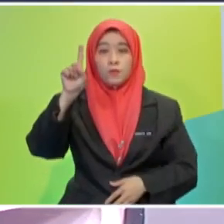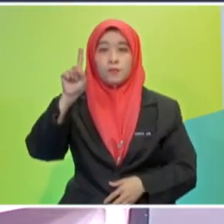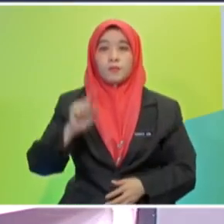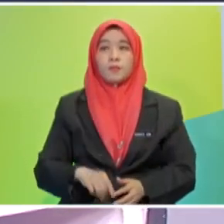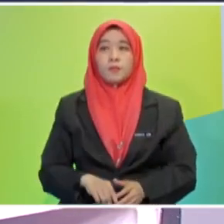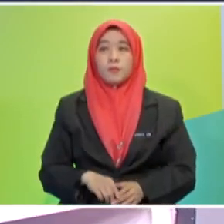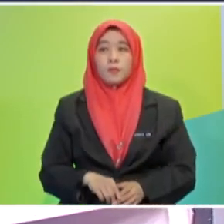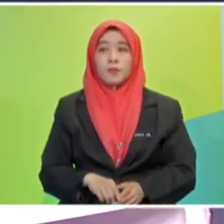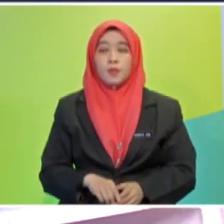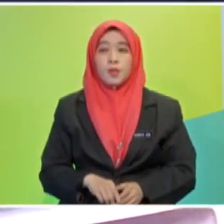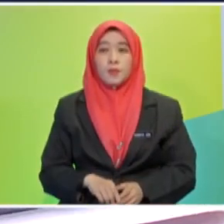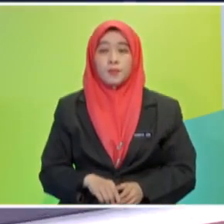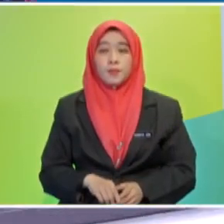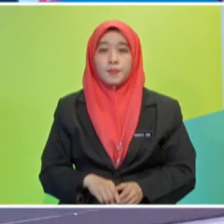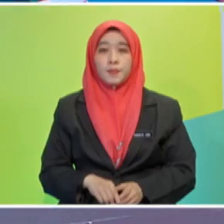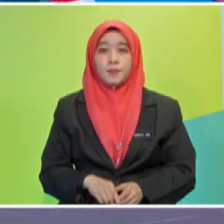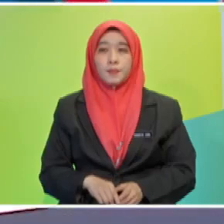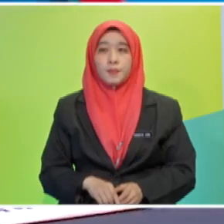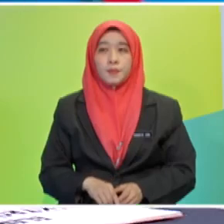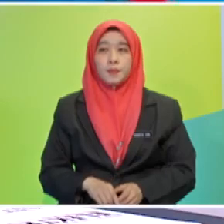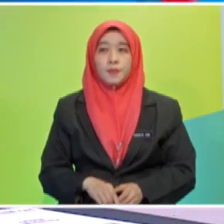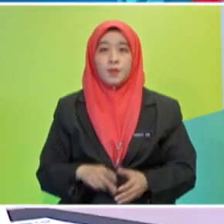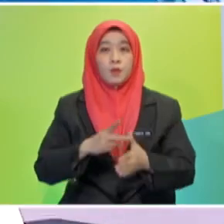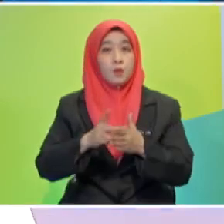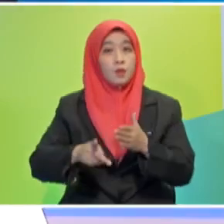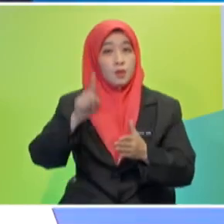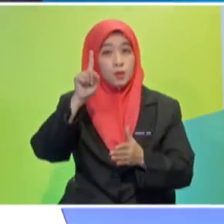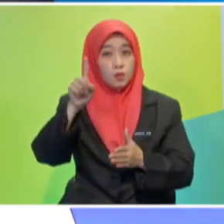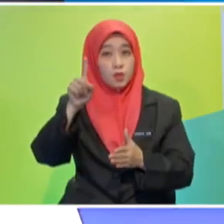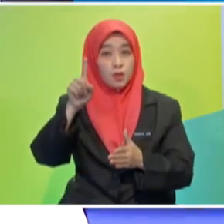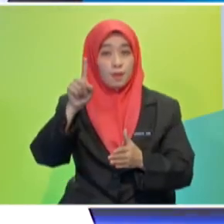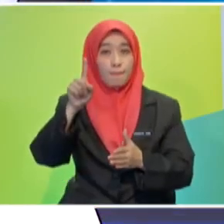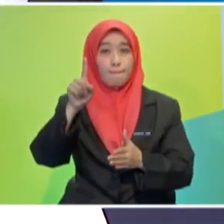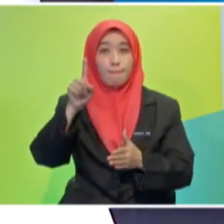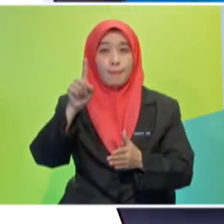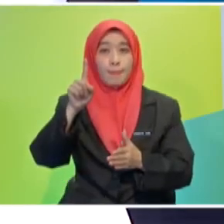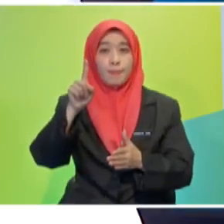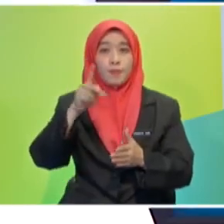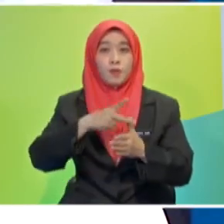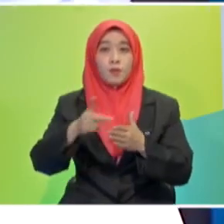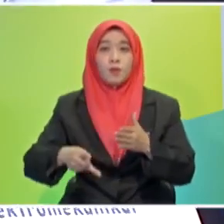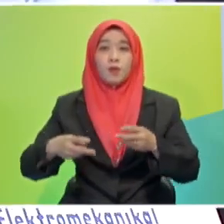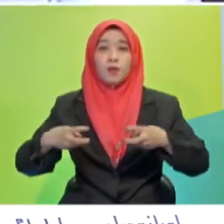sediakan dia punya penerangan. Komponen yang pertama iaitu komponen elektrik.